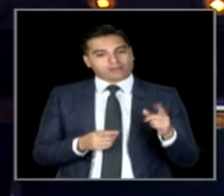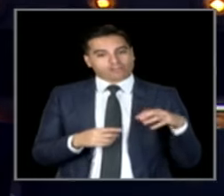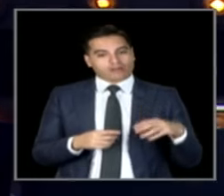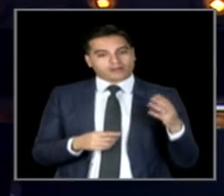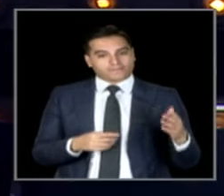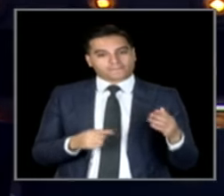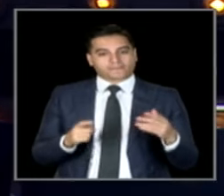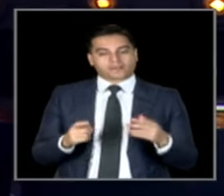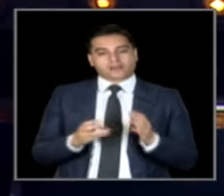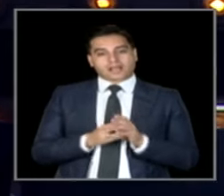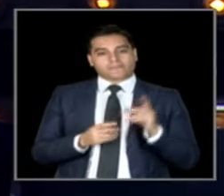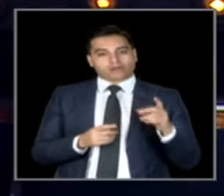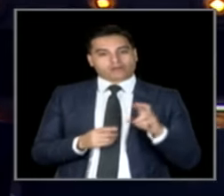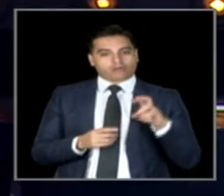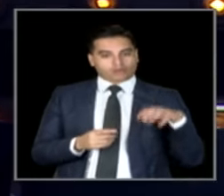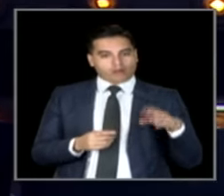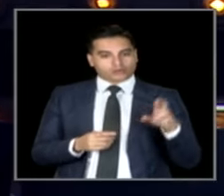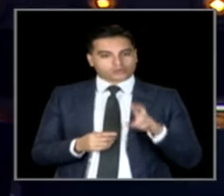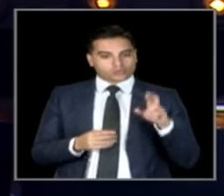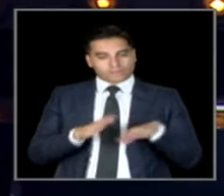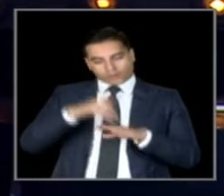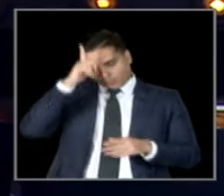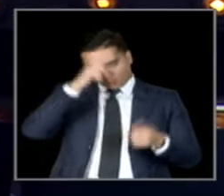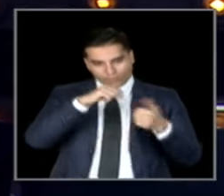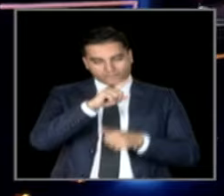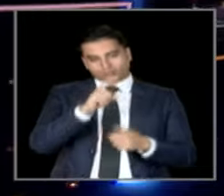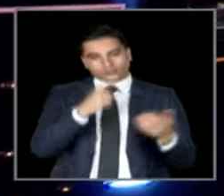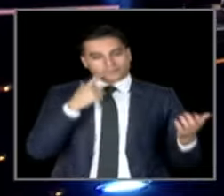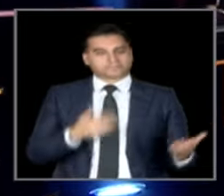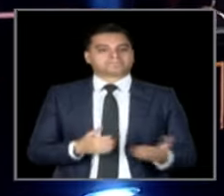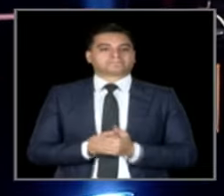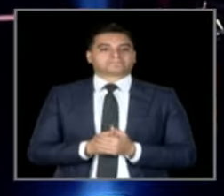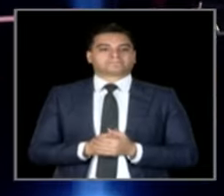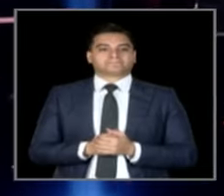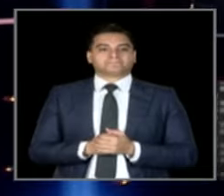القاهرة. جامعة القاهرة علوم. والسؤال هو،